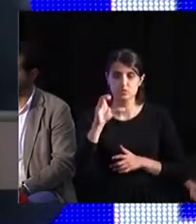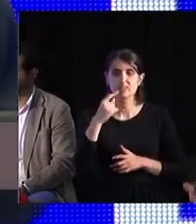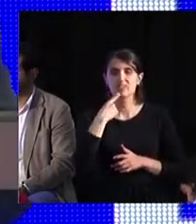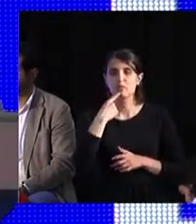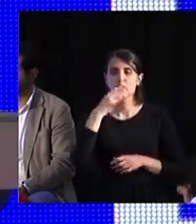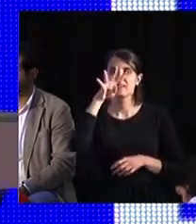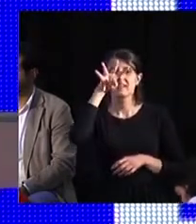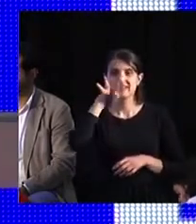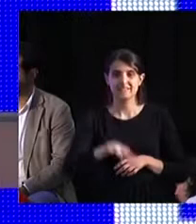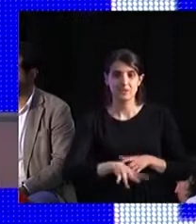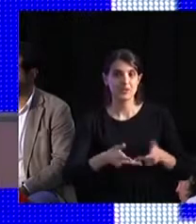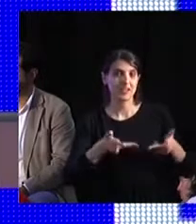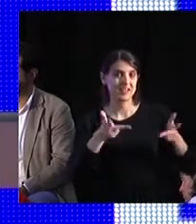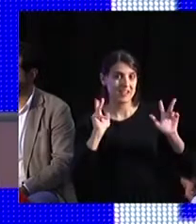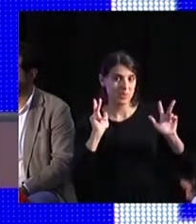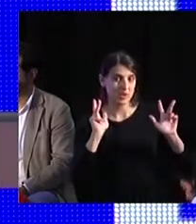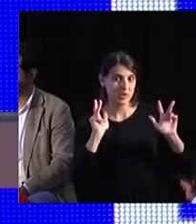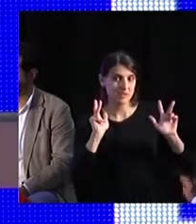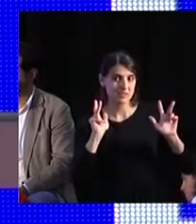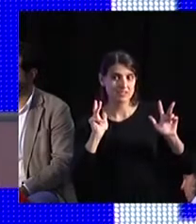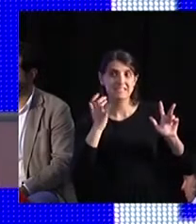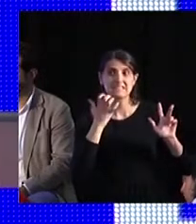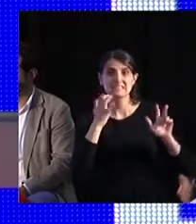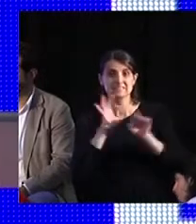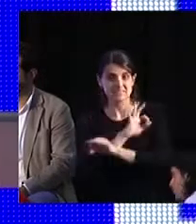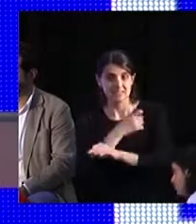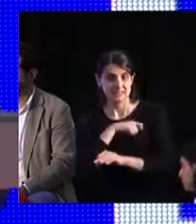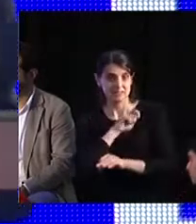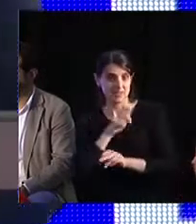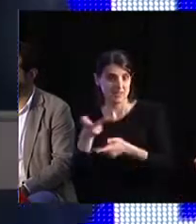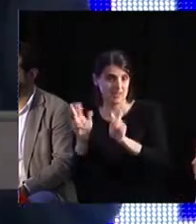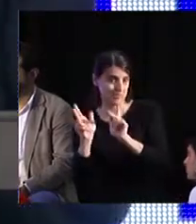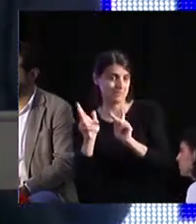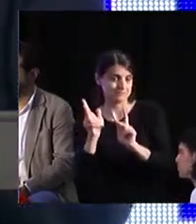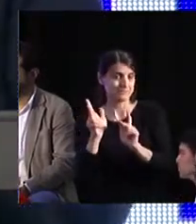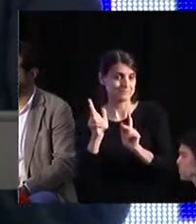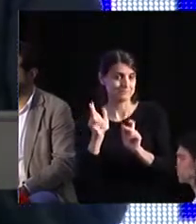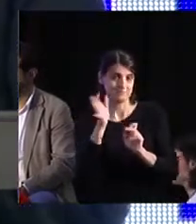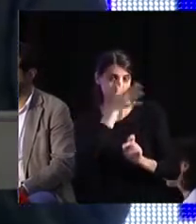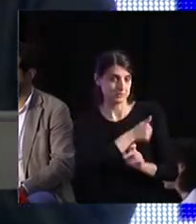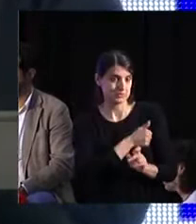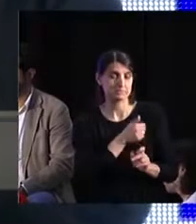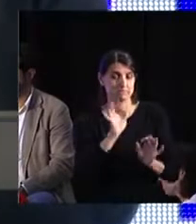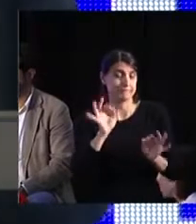Catalunya no podria ser lliure si Espanya no era lliure. I malauradament la història li va donar